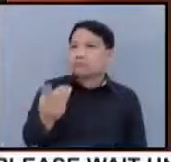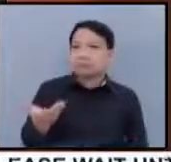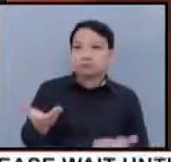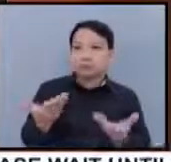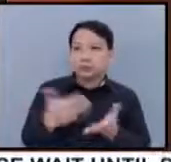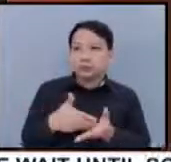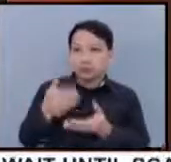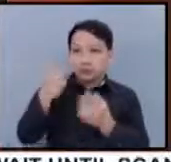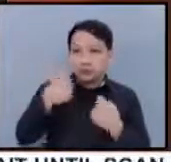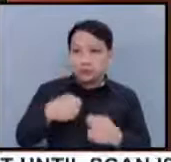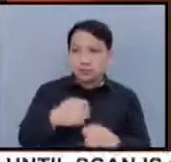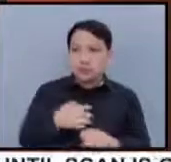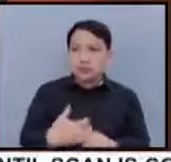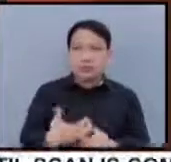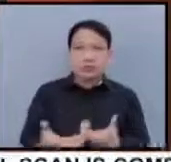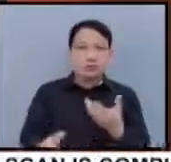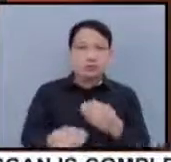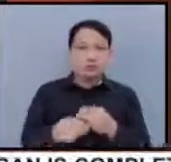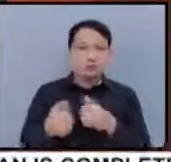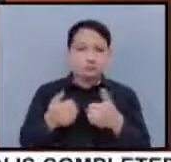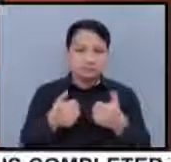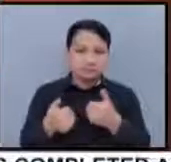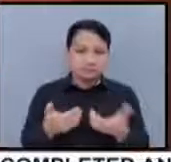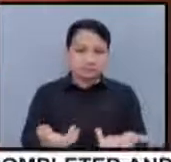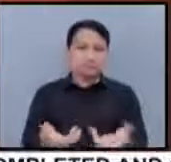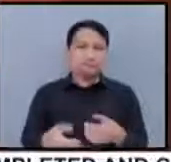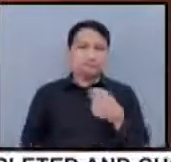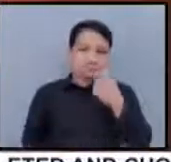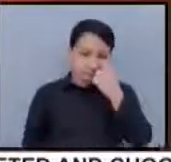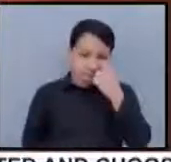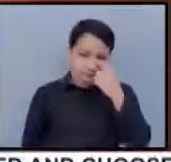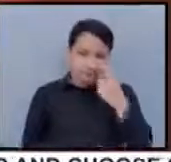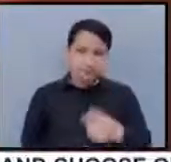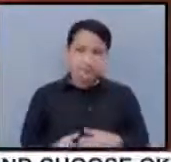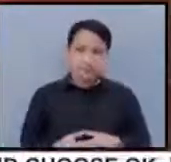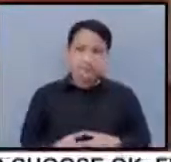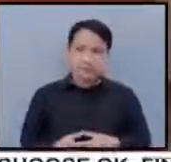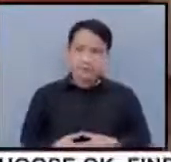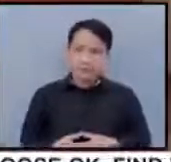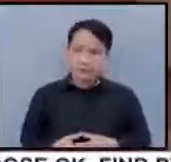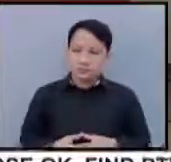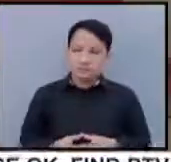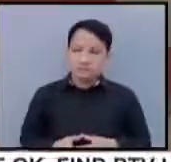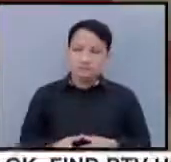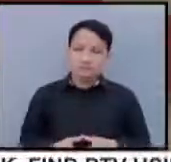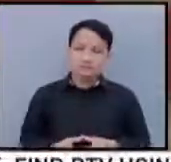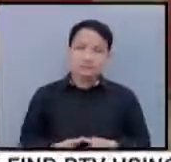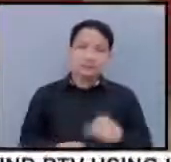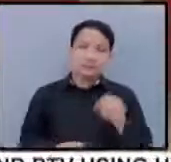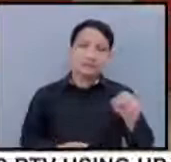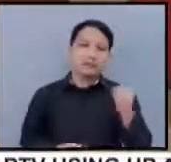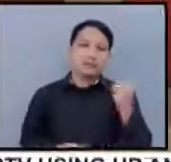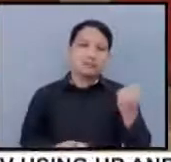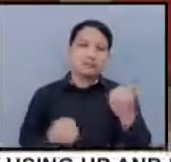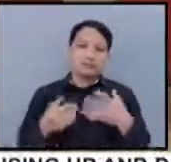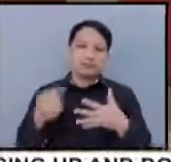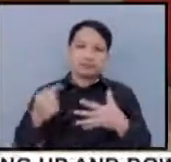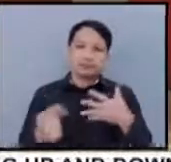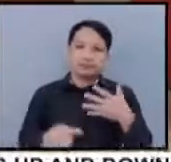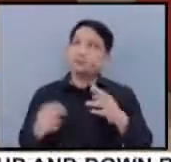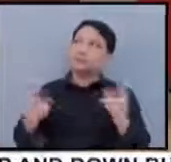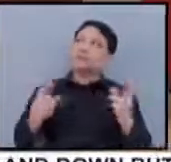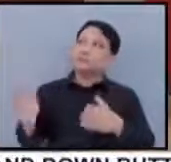pang mga competitions, Kap Arnold? Opo. Yes sir, marami pa po kaming pinaghahandaan ng mga